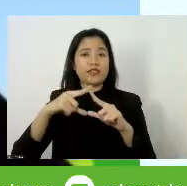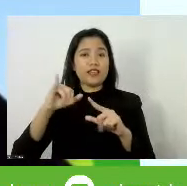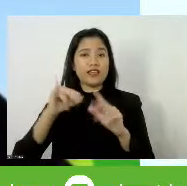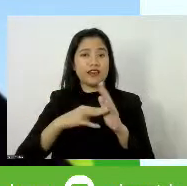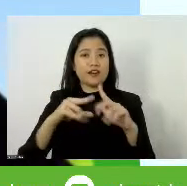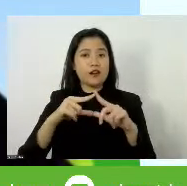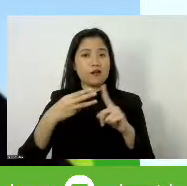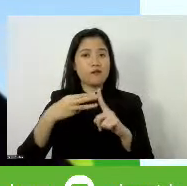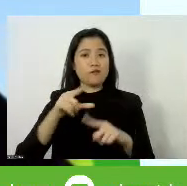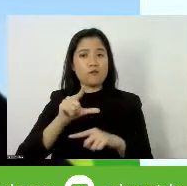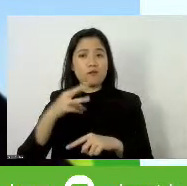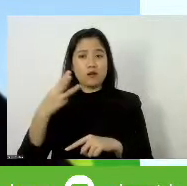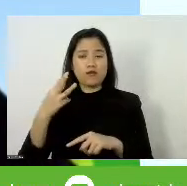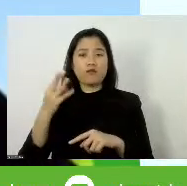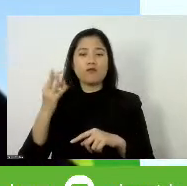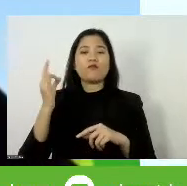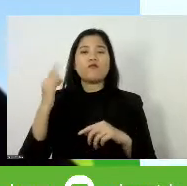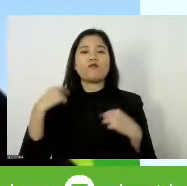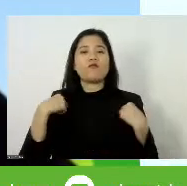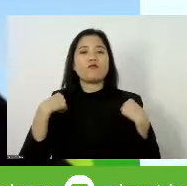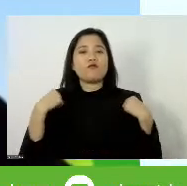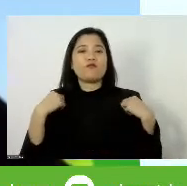Halo Mbak